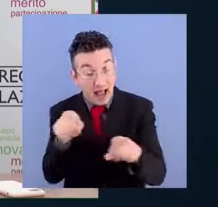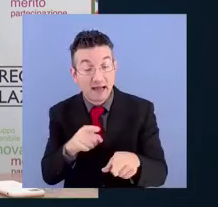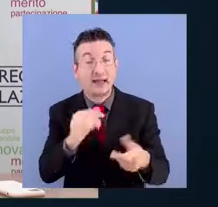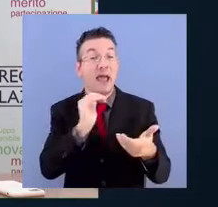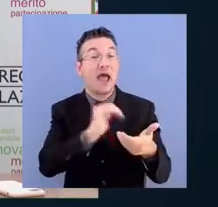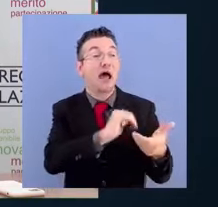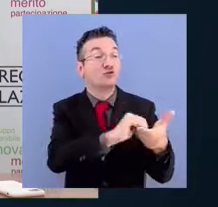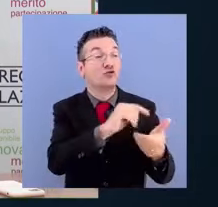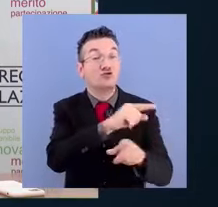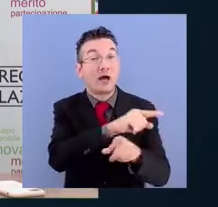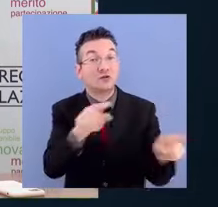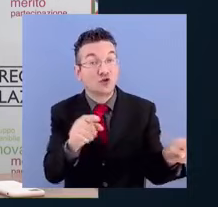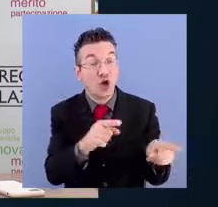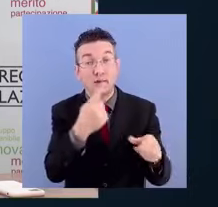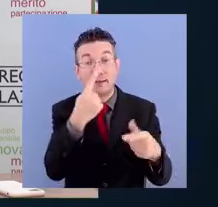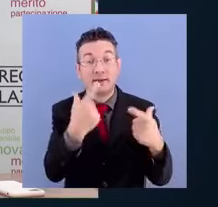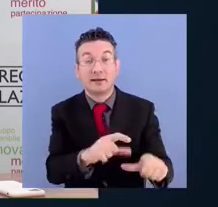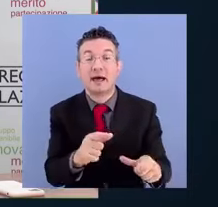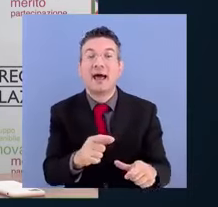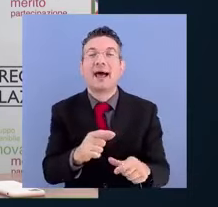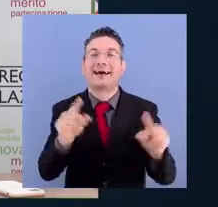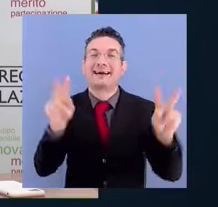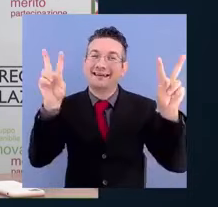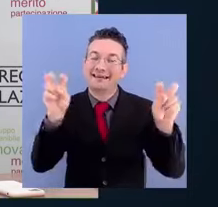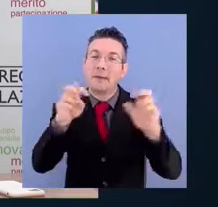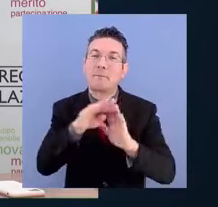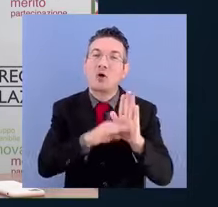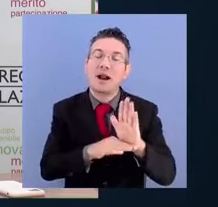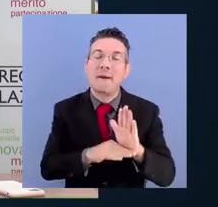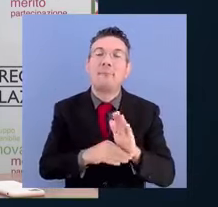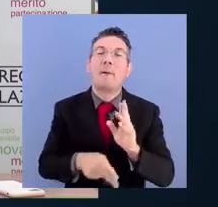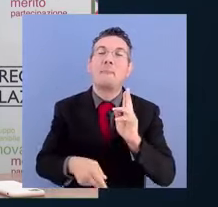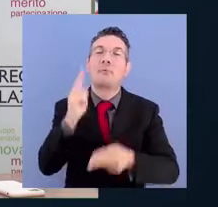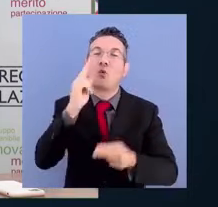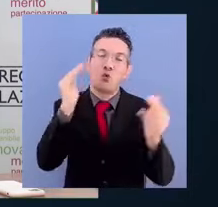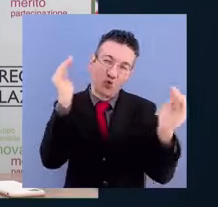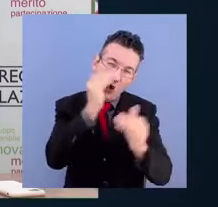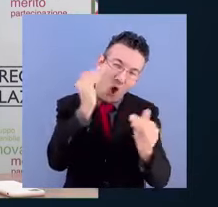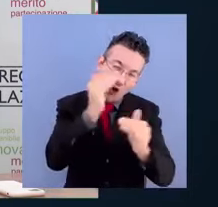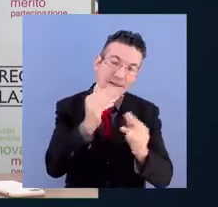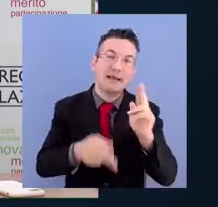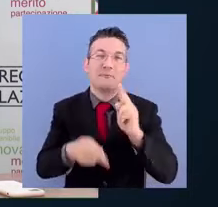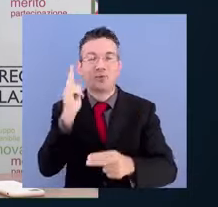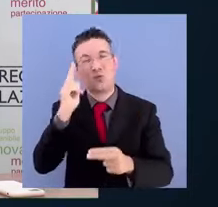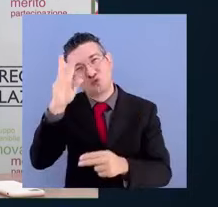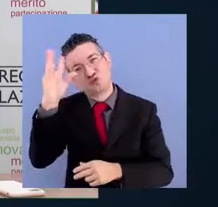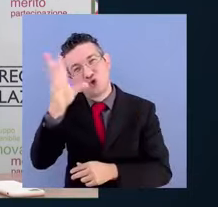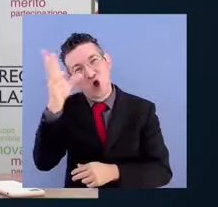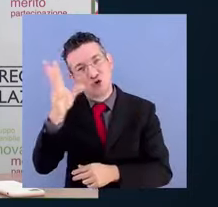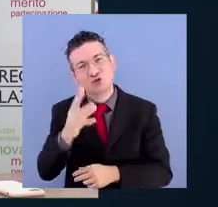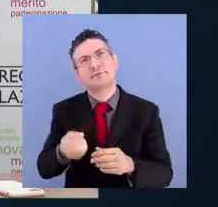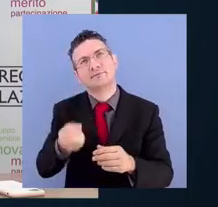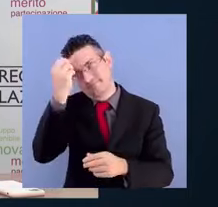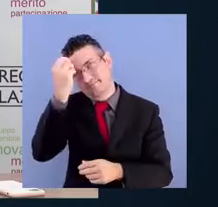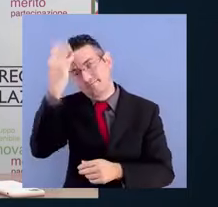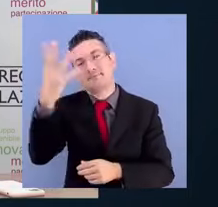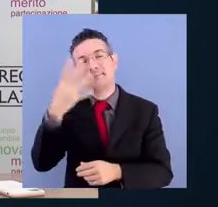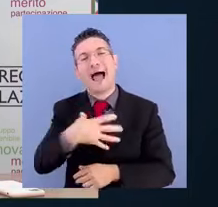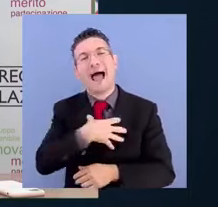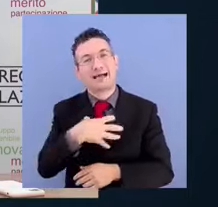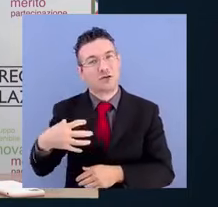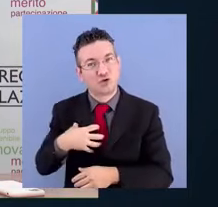perché la misura più note più sogni è stata una misura che è nata si dall'assessorato ma che da subito ho